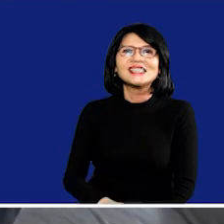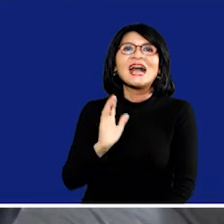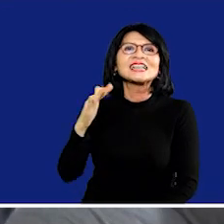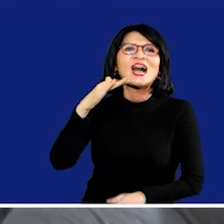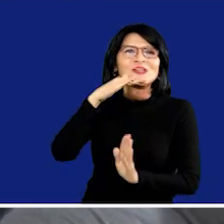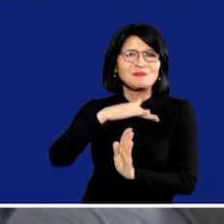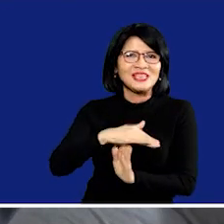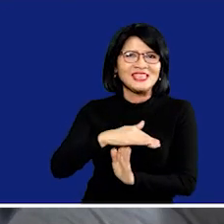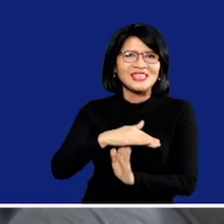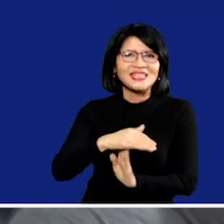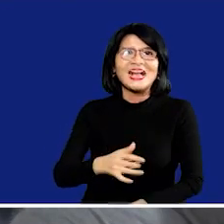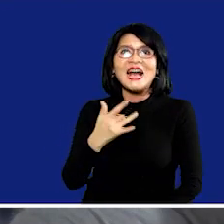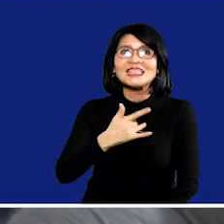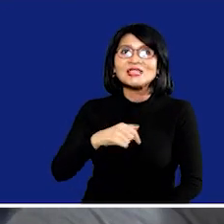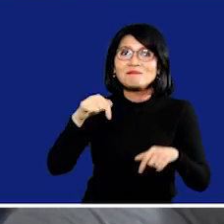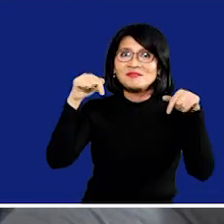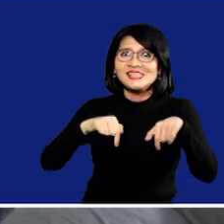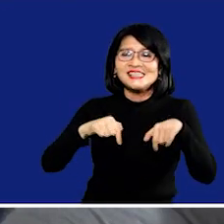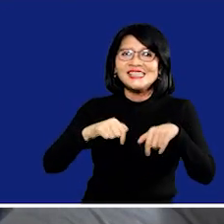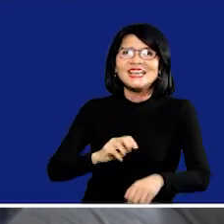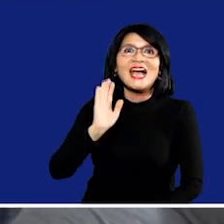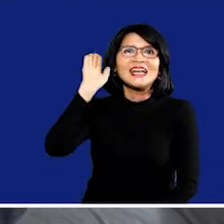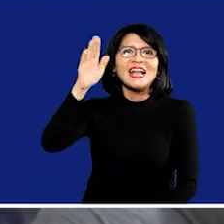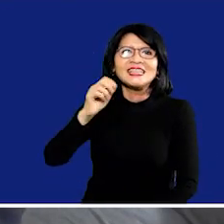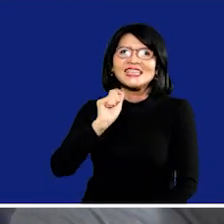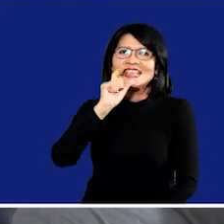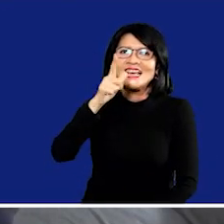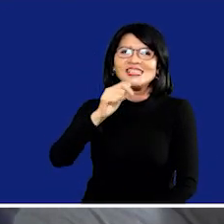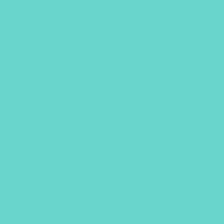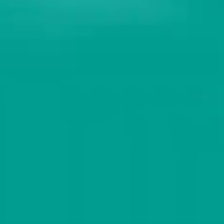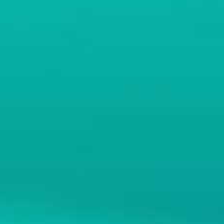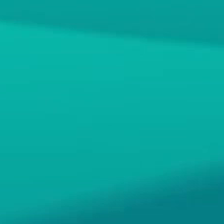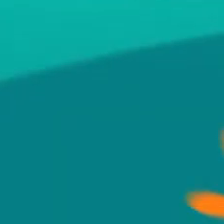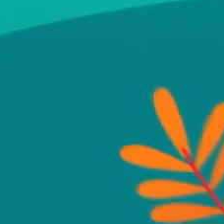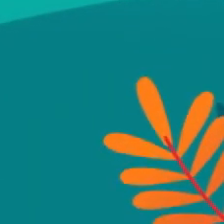kemana-mana. Diskusi akan kita lanjutkan kembali setelah pesan-pesan berikut ini.